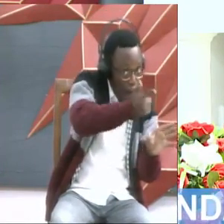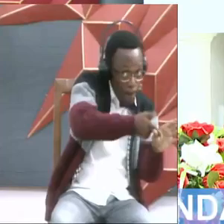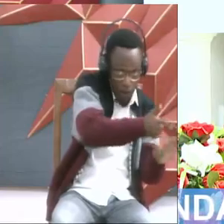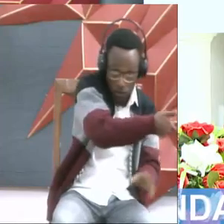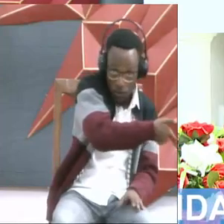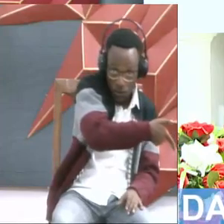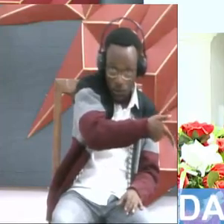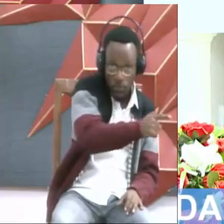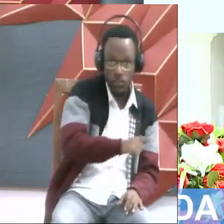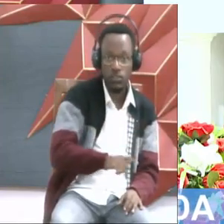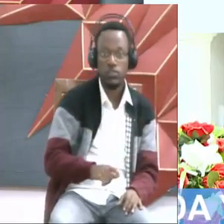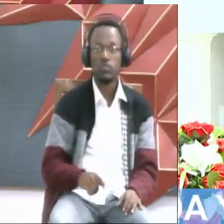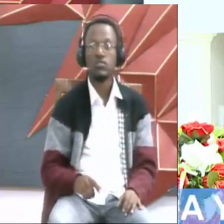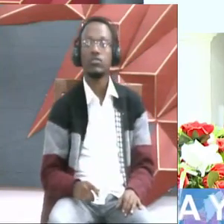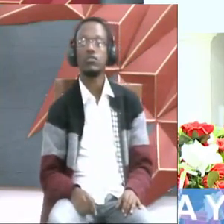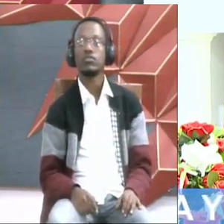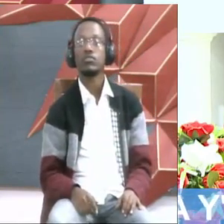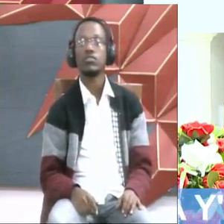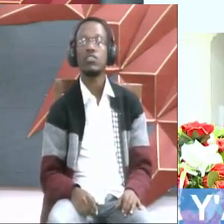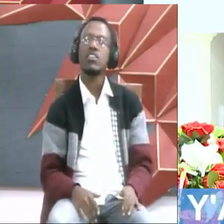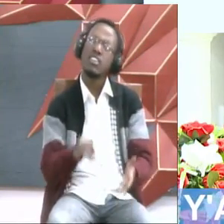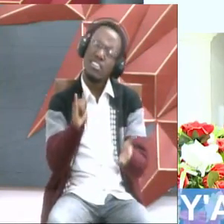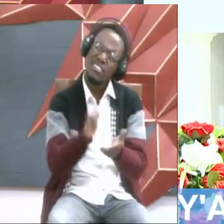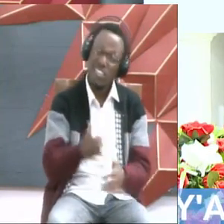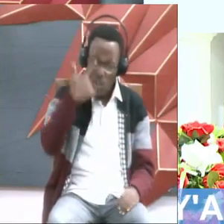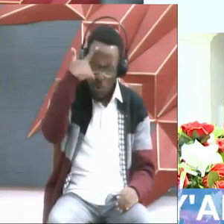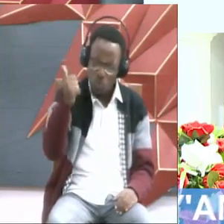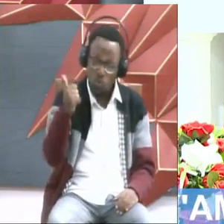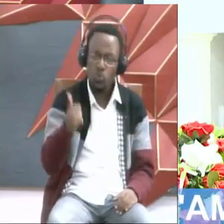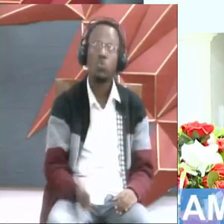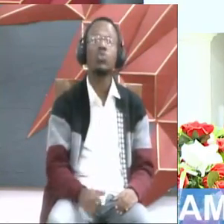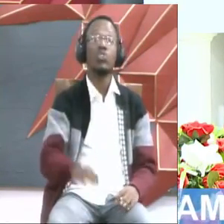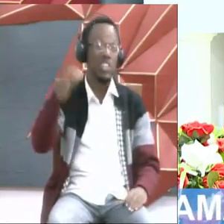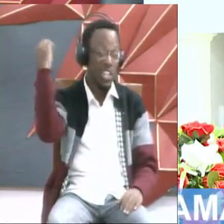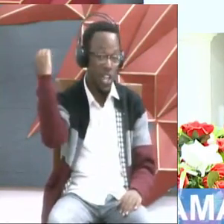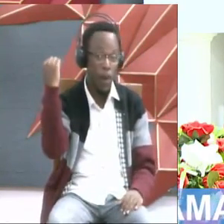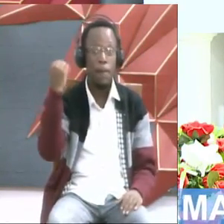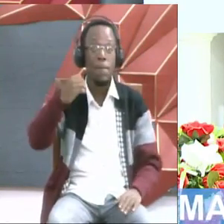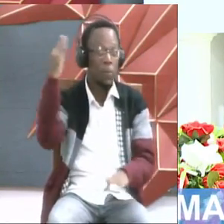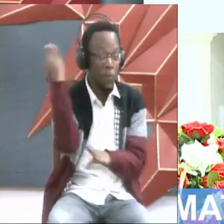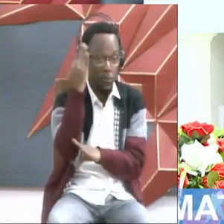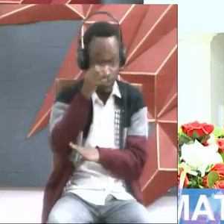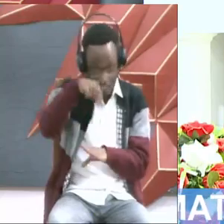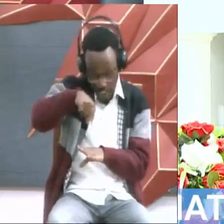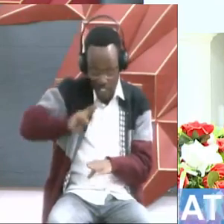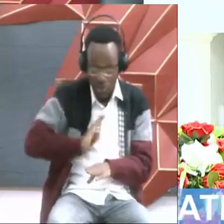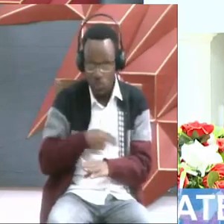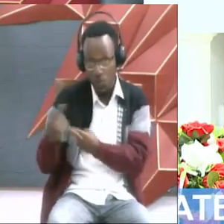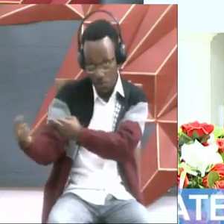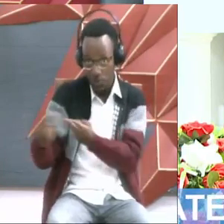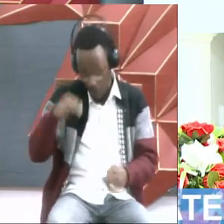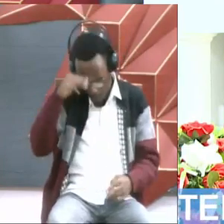gutahura ubutumwa bwiza bw'igihe twarungikiye d'annoncer